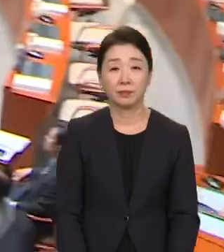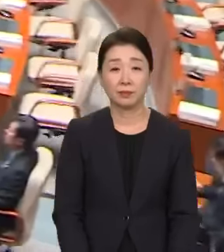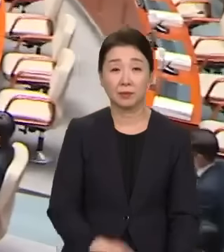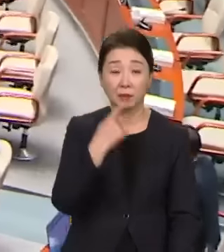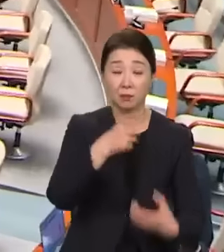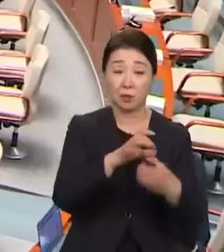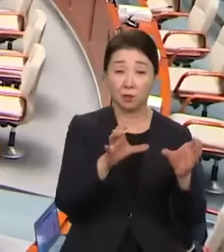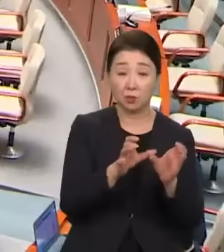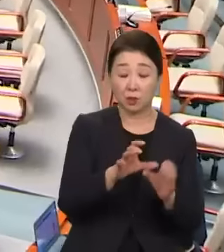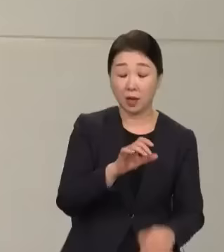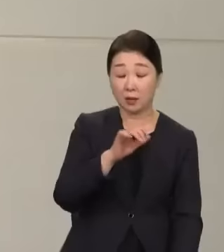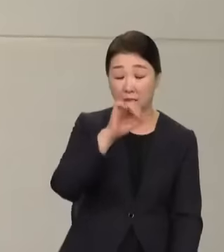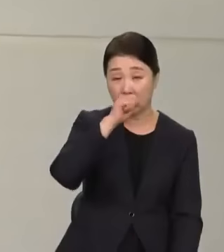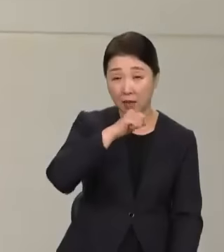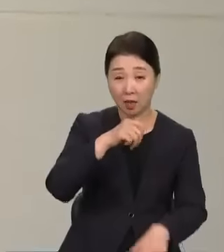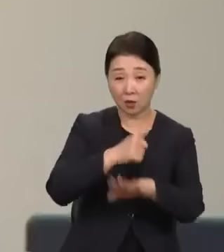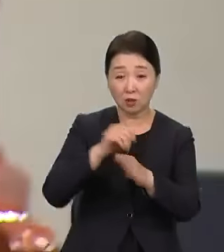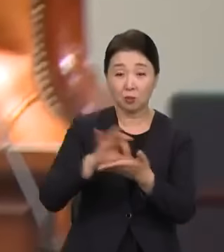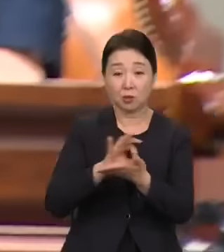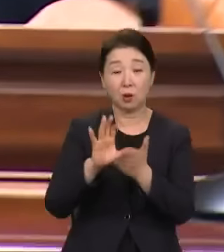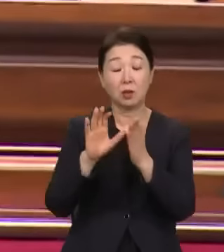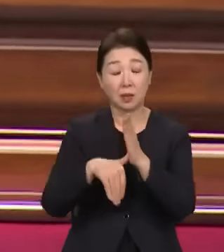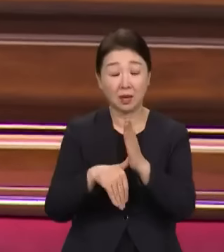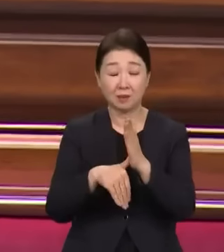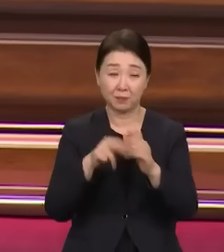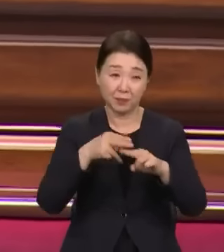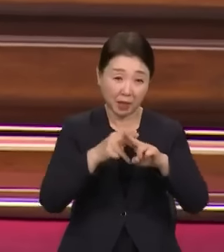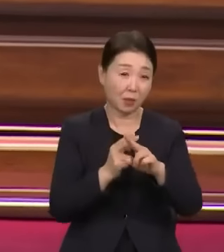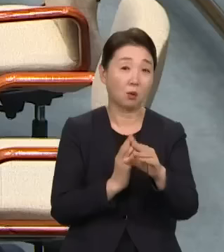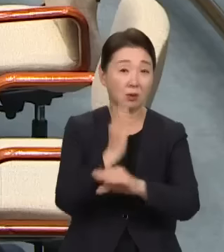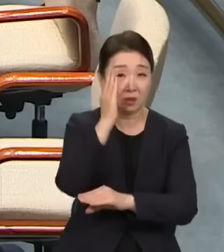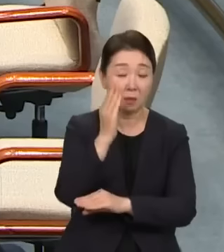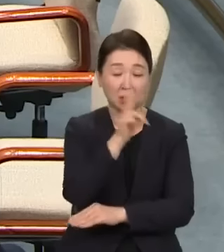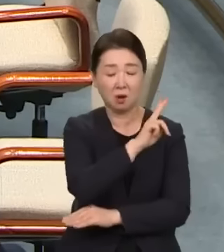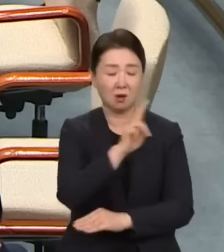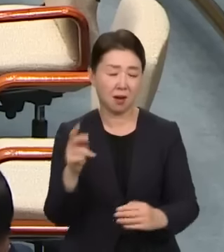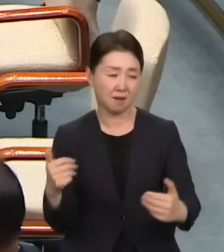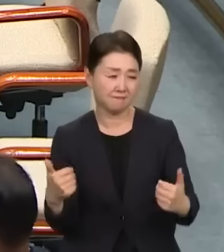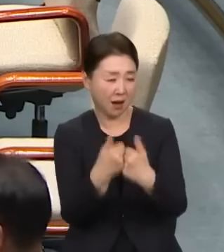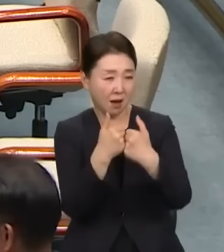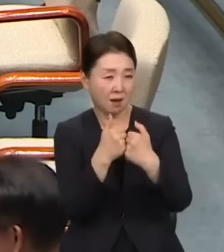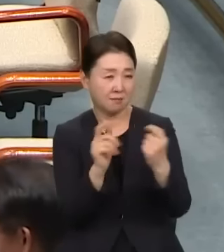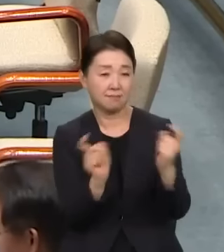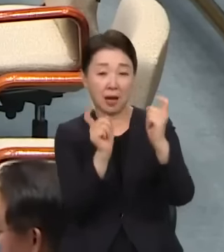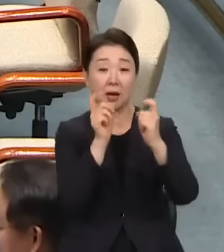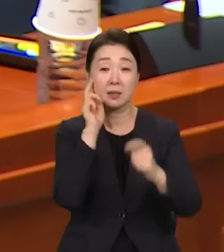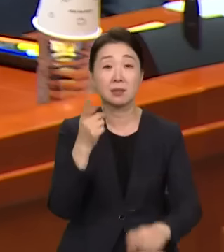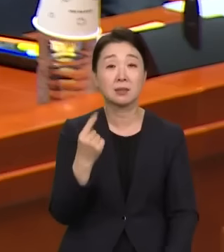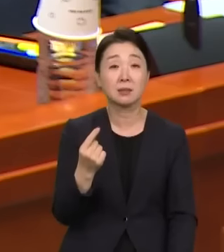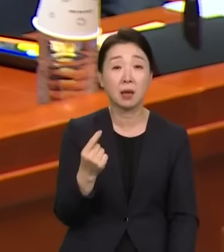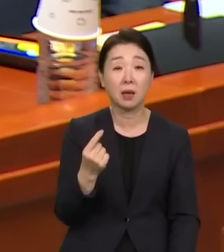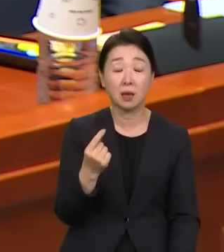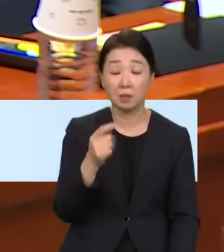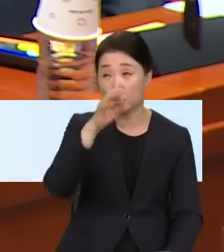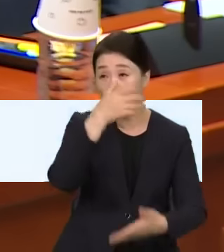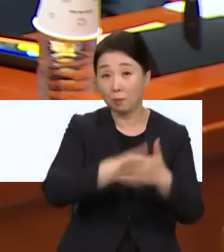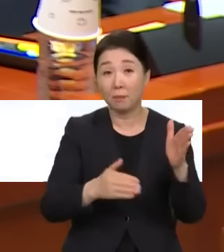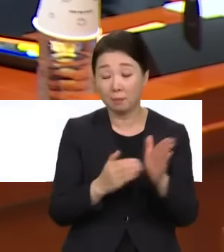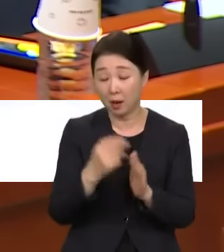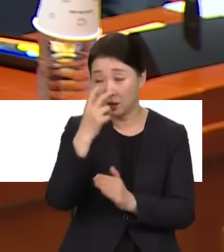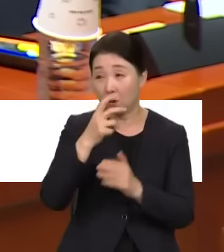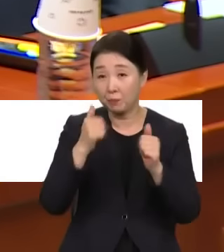더불어민주당이 예결위원회에서 단독으로 처리한 예산안을 두고 여야 대립이 최고조에 달했습니다. 이번 감액안에선